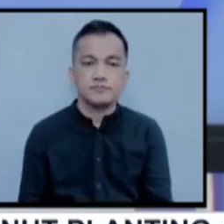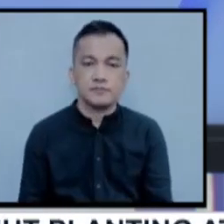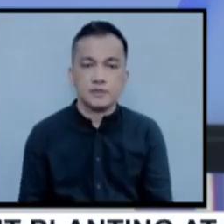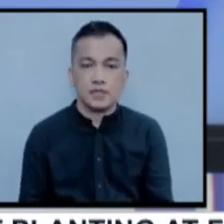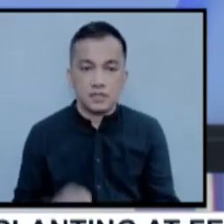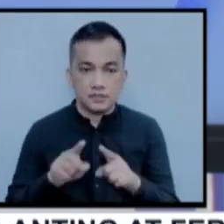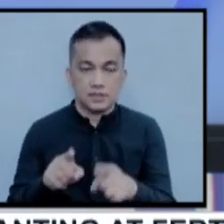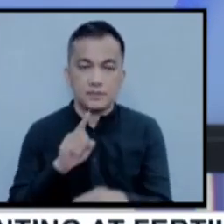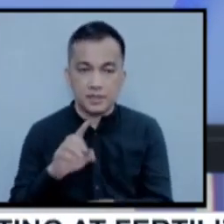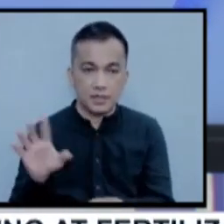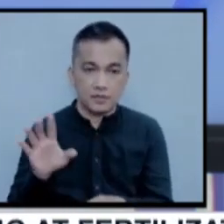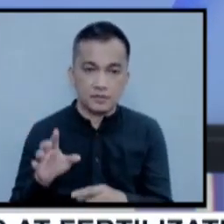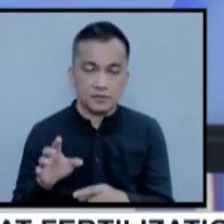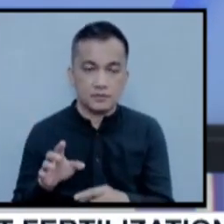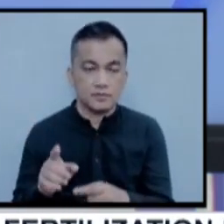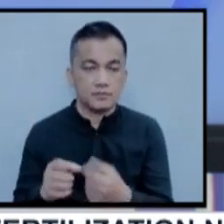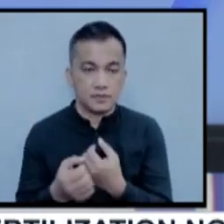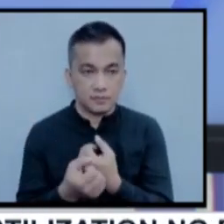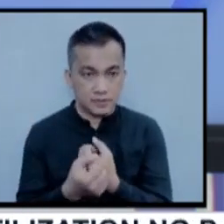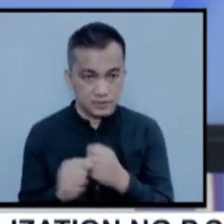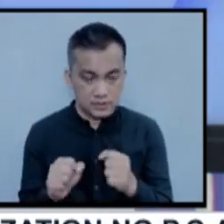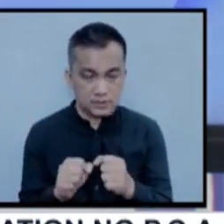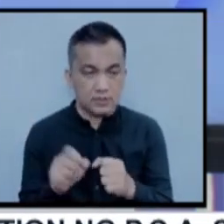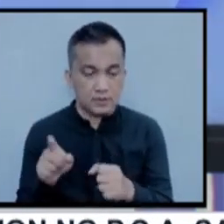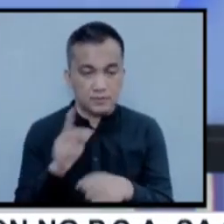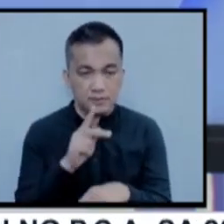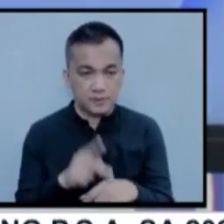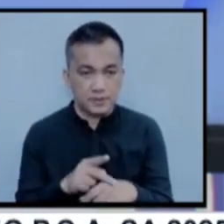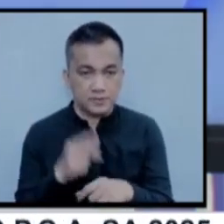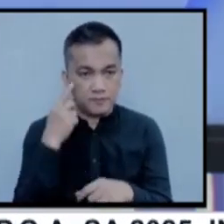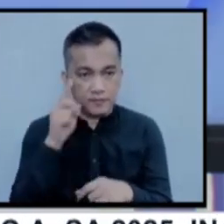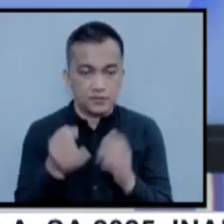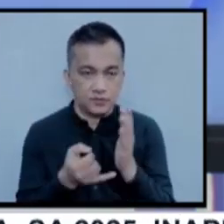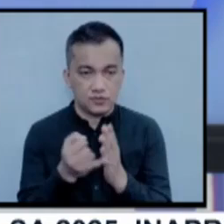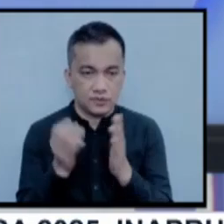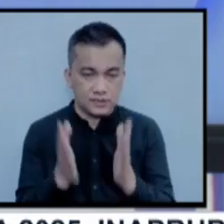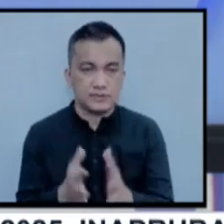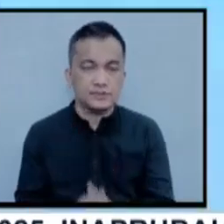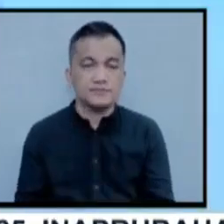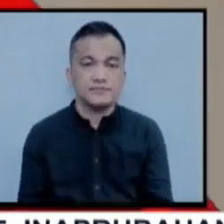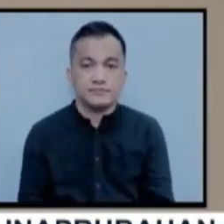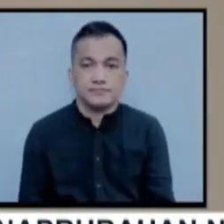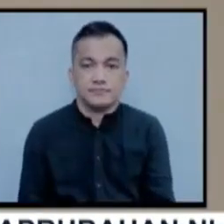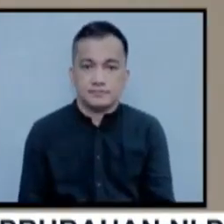ligtas ng Pilipinas para sa mga mamamahayag si Alan Francisco sa